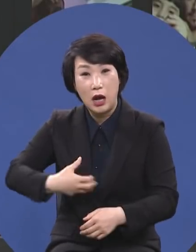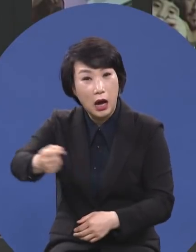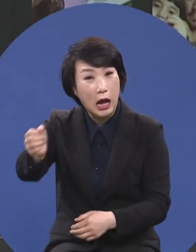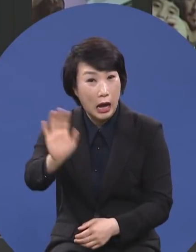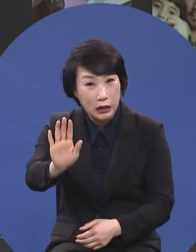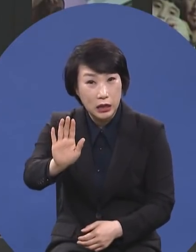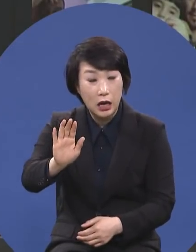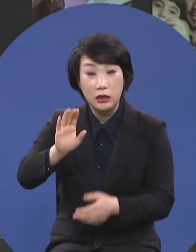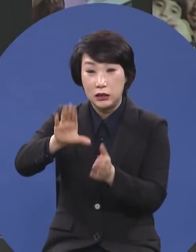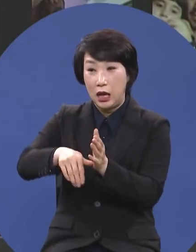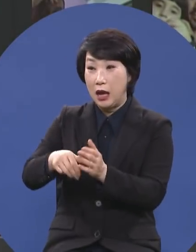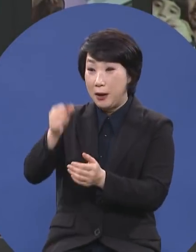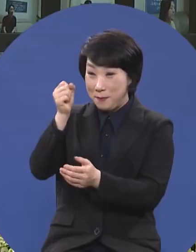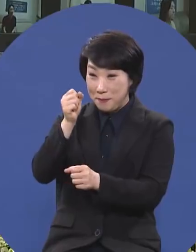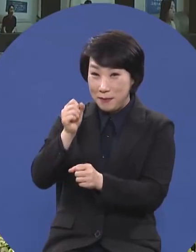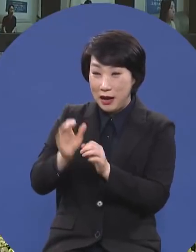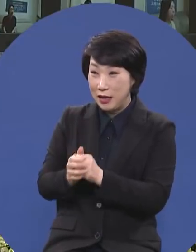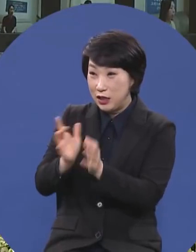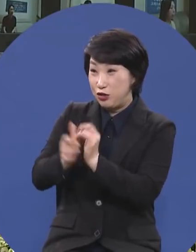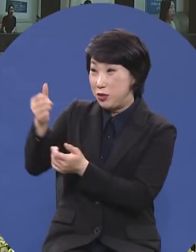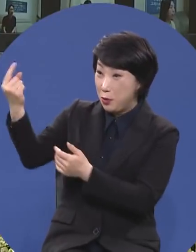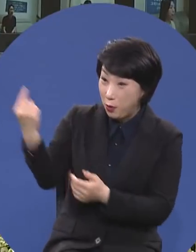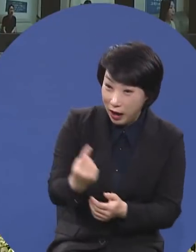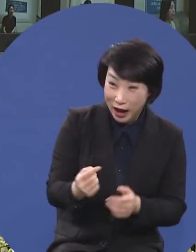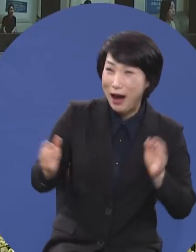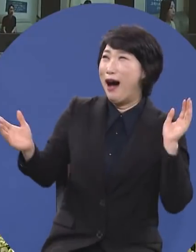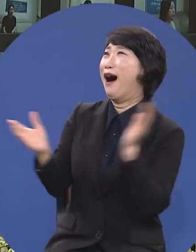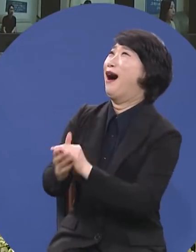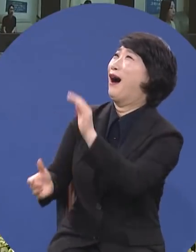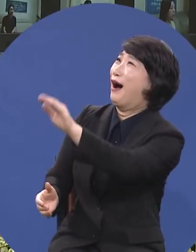그때 예수님이 오시니까 뭐라고 말하냐?